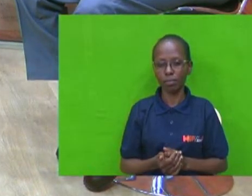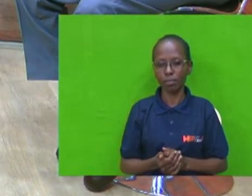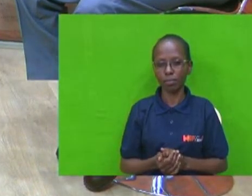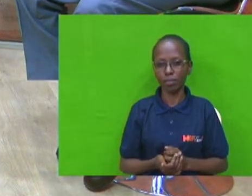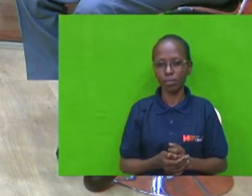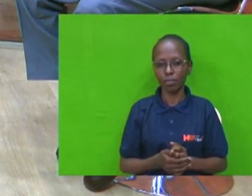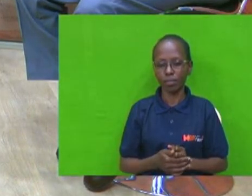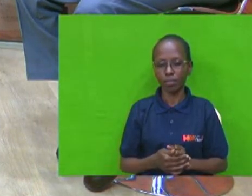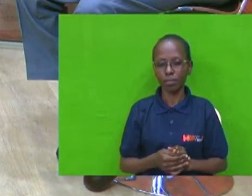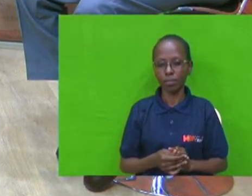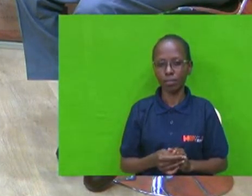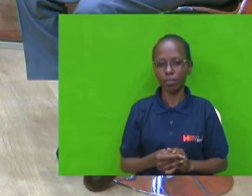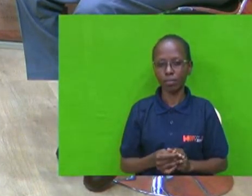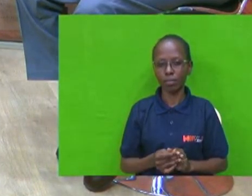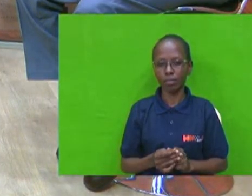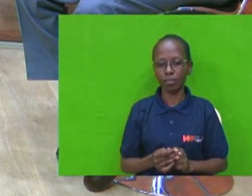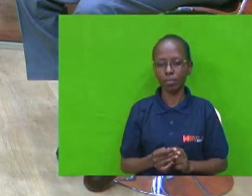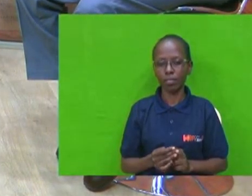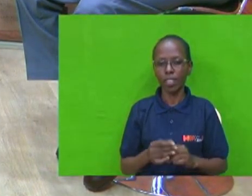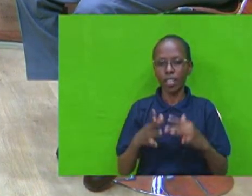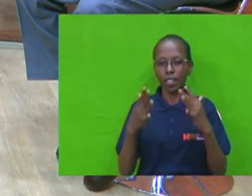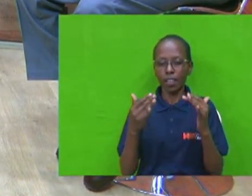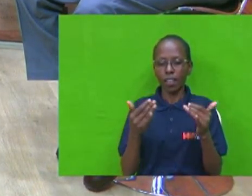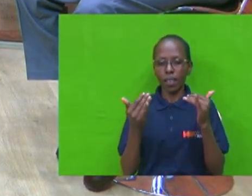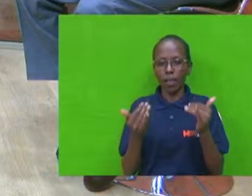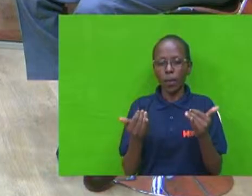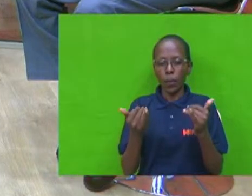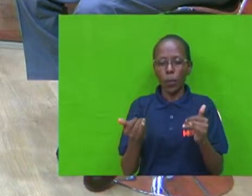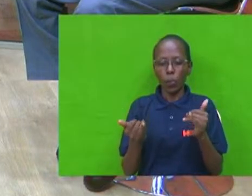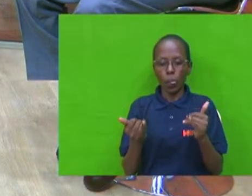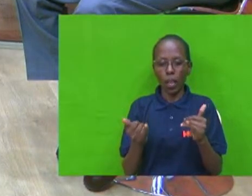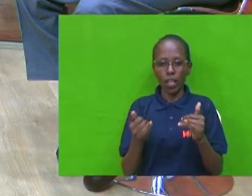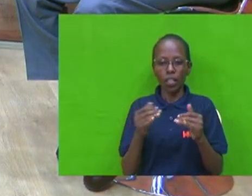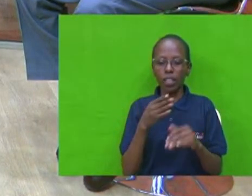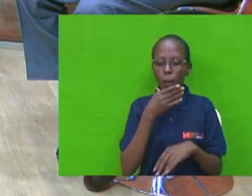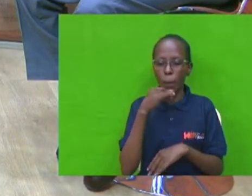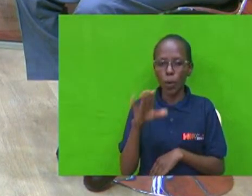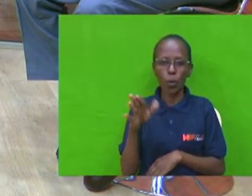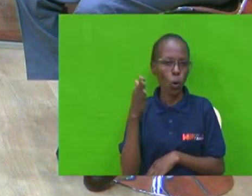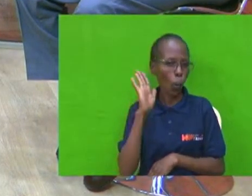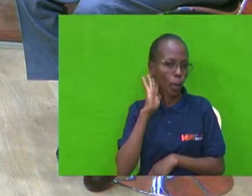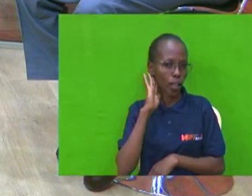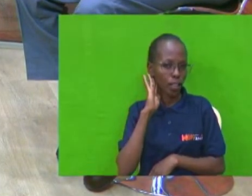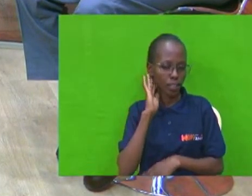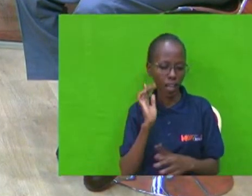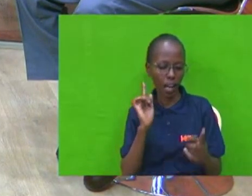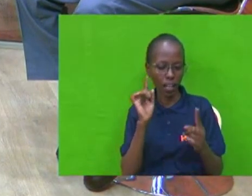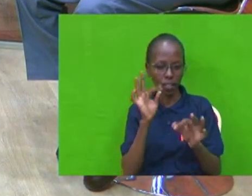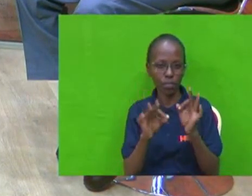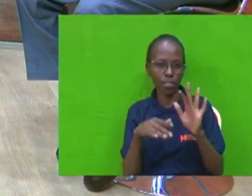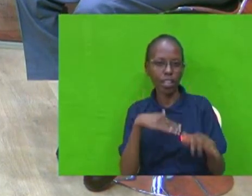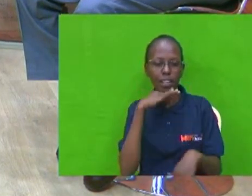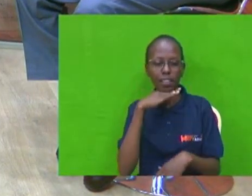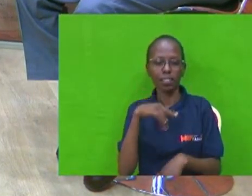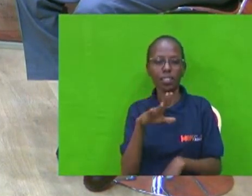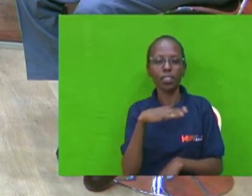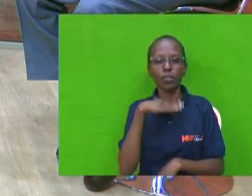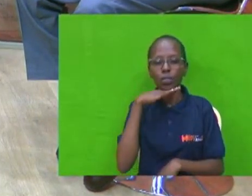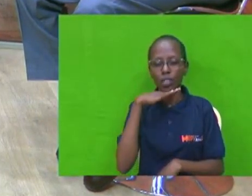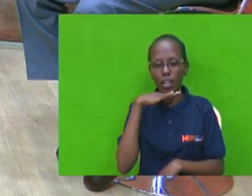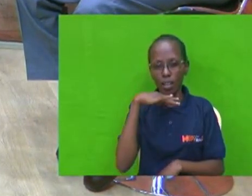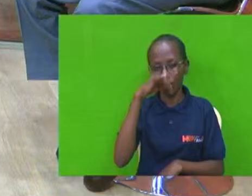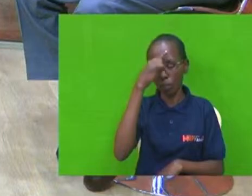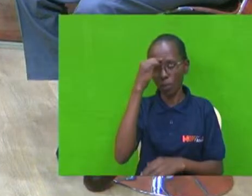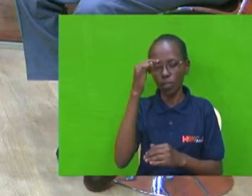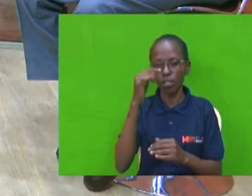Haya, muda ndio unakwenda. Asante. Sasa unaona kijana huyu alitii mpaka hata kama ni kukufa atakufa, maana Mungu mapenzi.